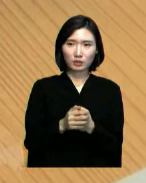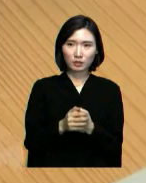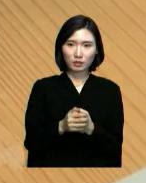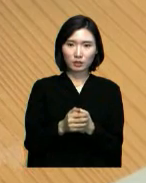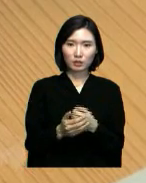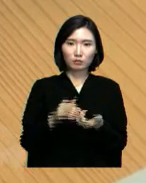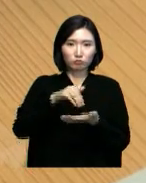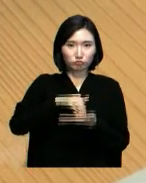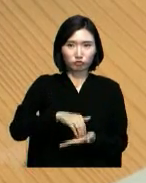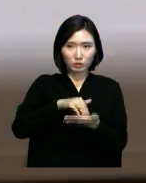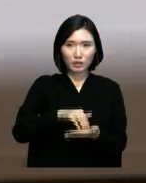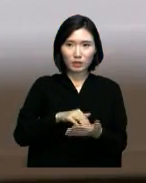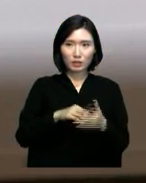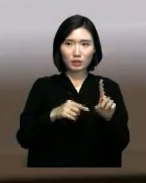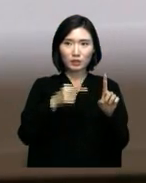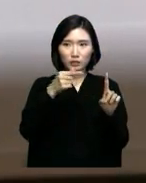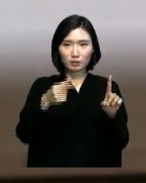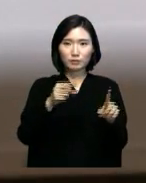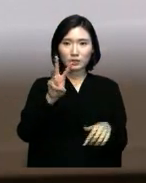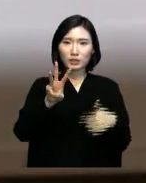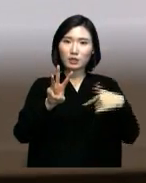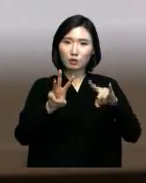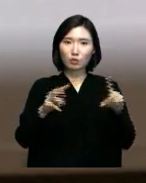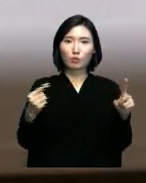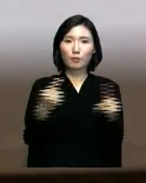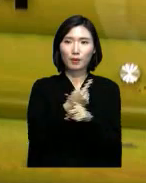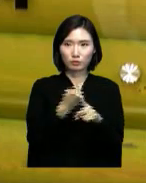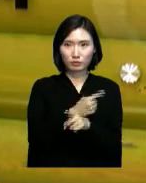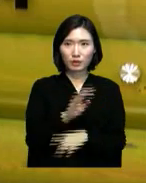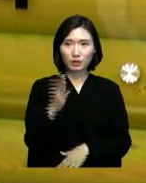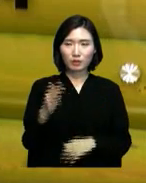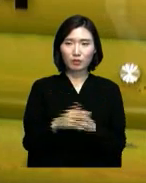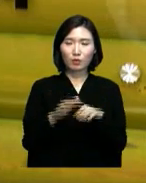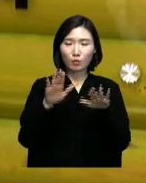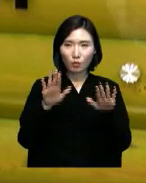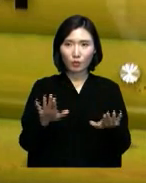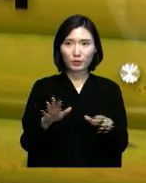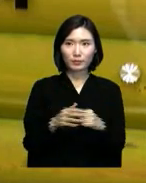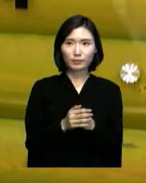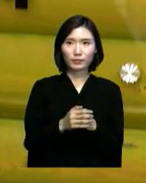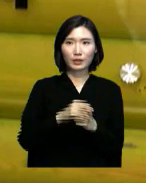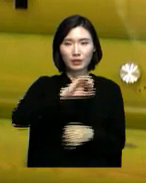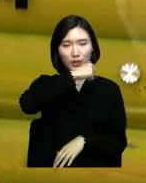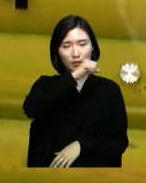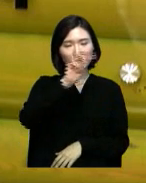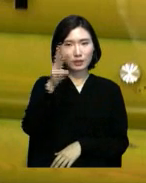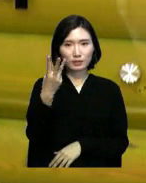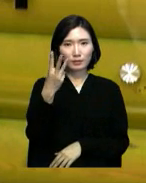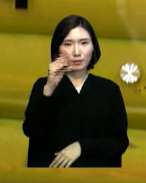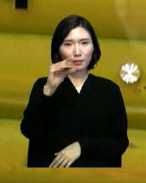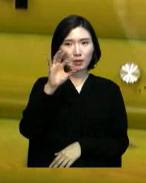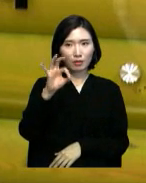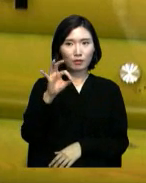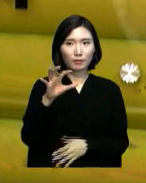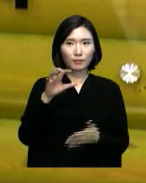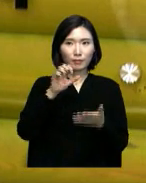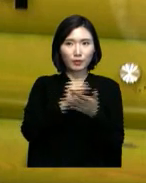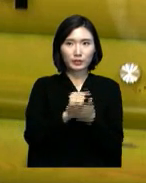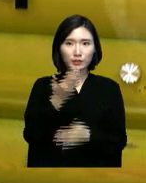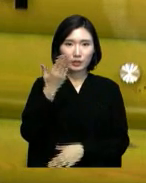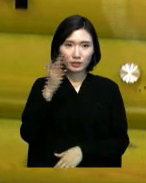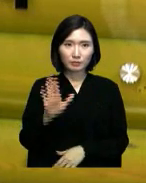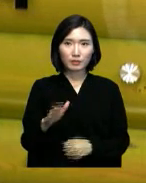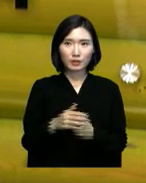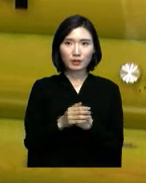저울에 달아 1g당 3개로 환산합니다. 저희가 올해는 예산은 300만 원으로 책정을 했지만